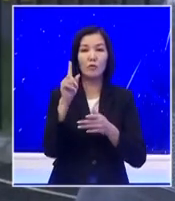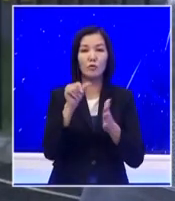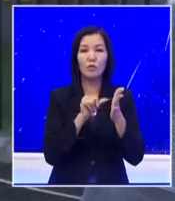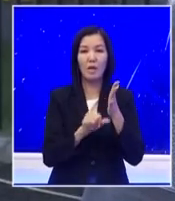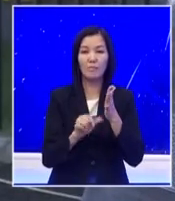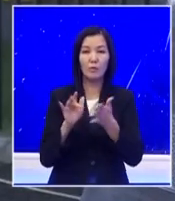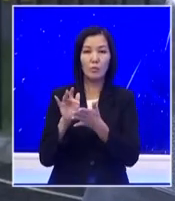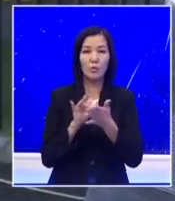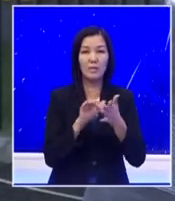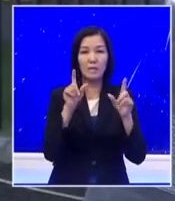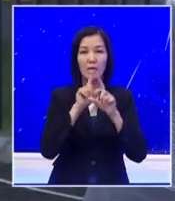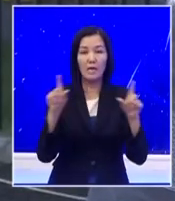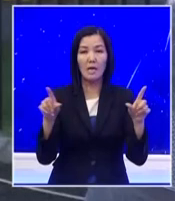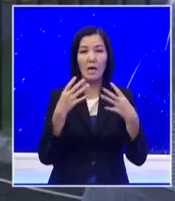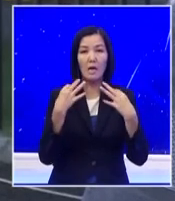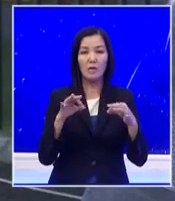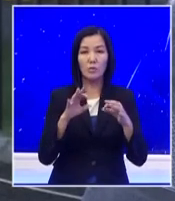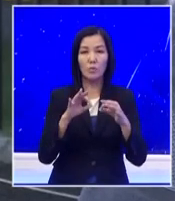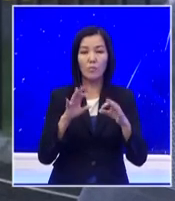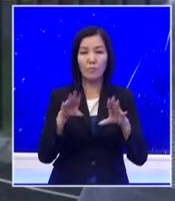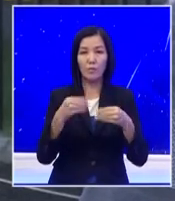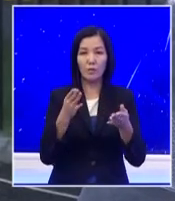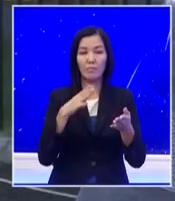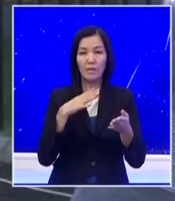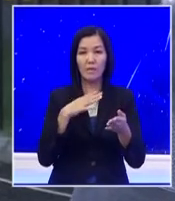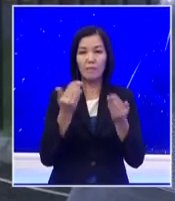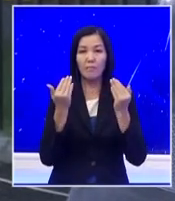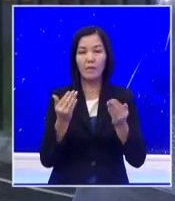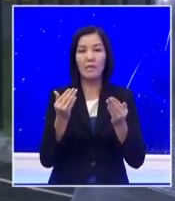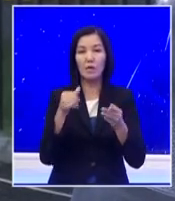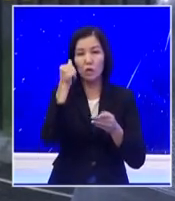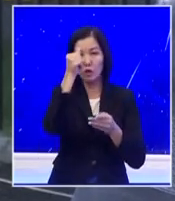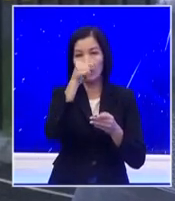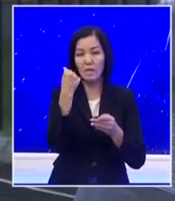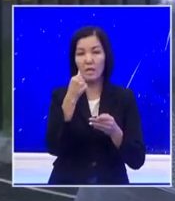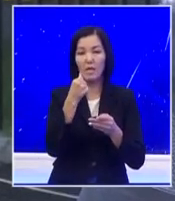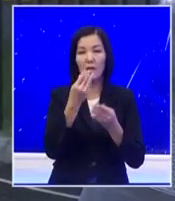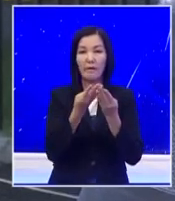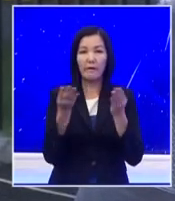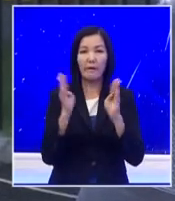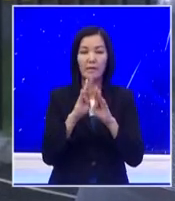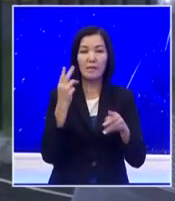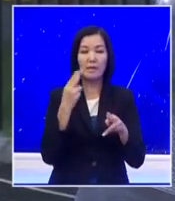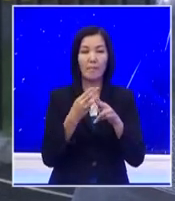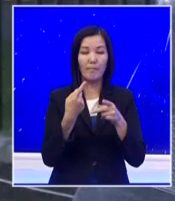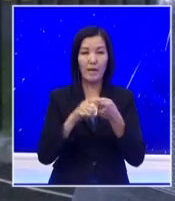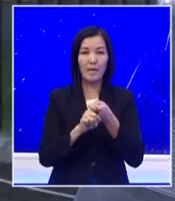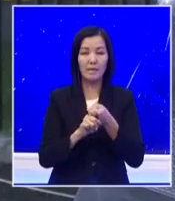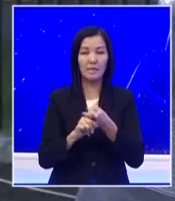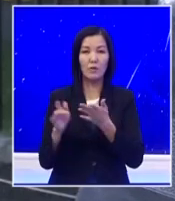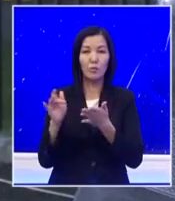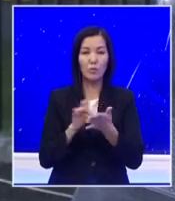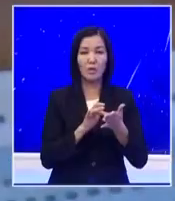туристік объектілерге ашылуға жұмыс рұқсат берегіміз. Биылғы жылының өзі ерекшелігі туристік сезон